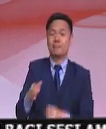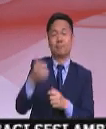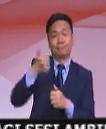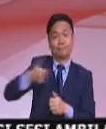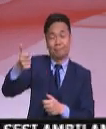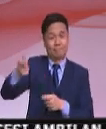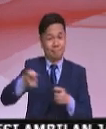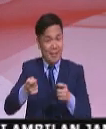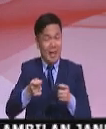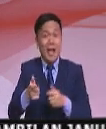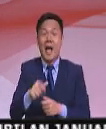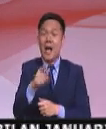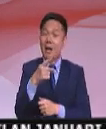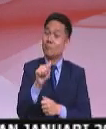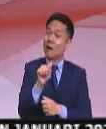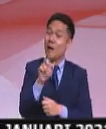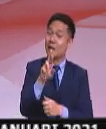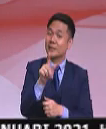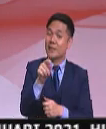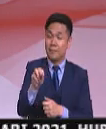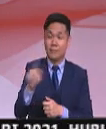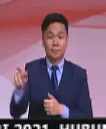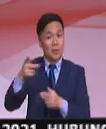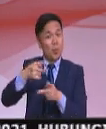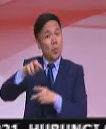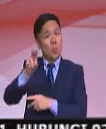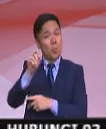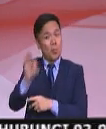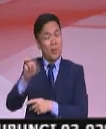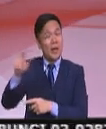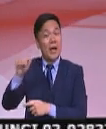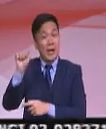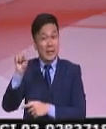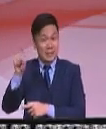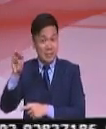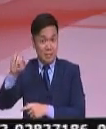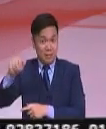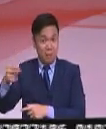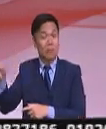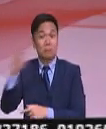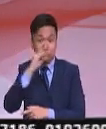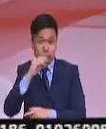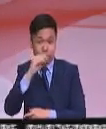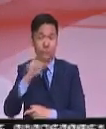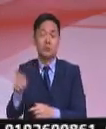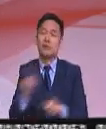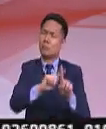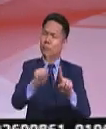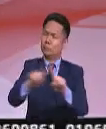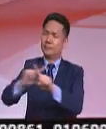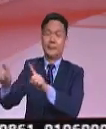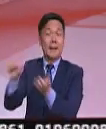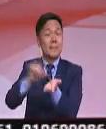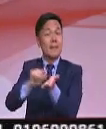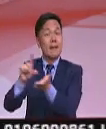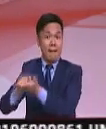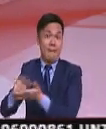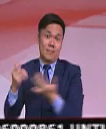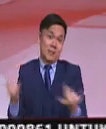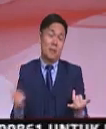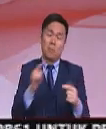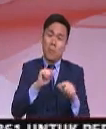RTM yang juga tokoh akademik Profesor Dr. Asia Sarji berpendapat kepelbagaian sumber media kini